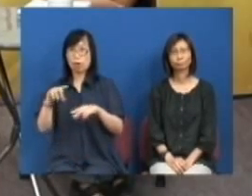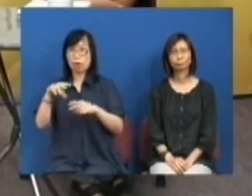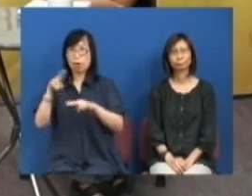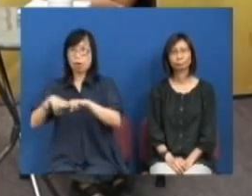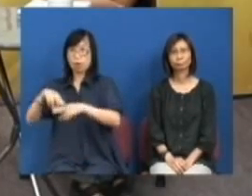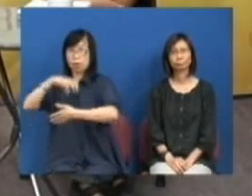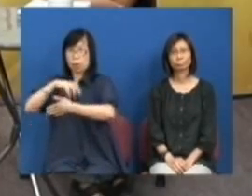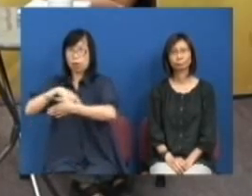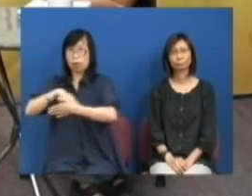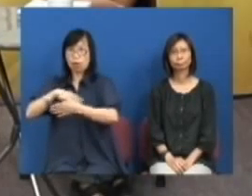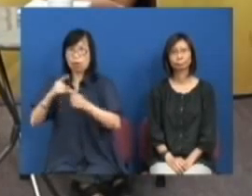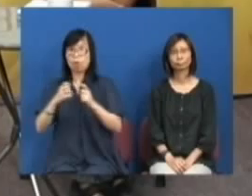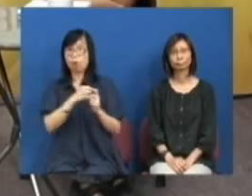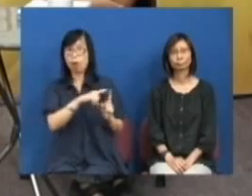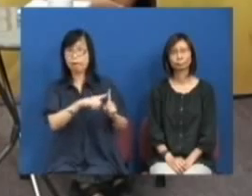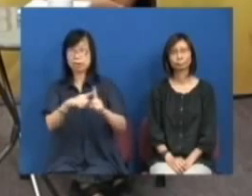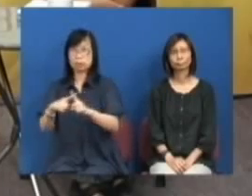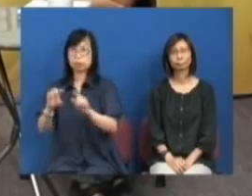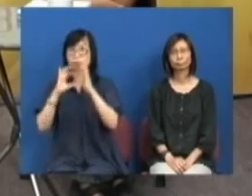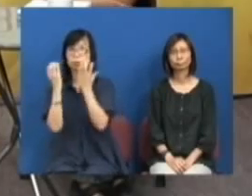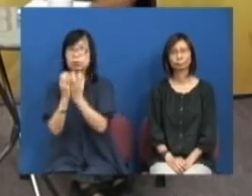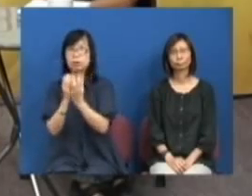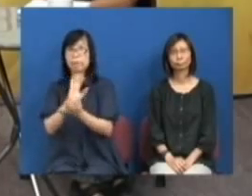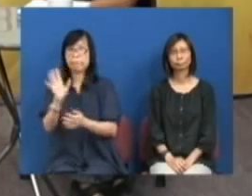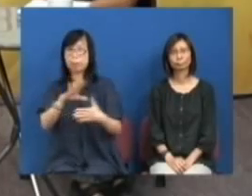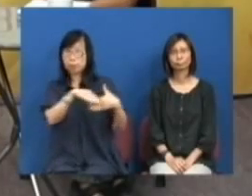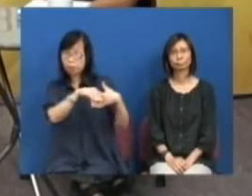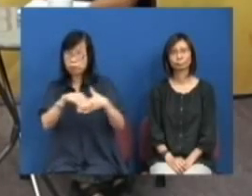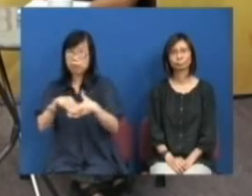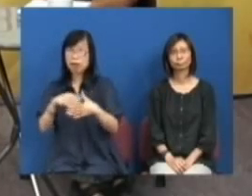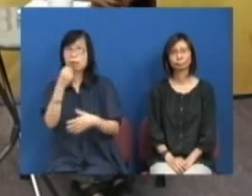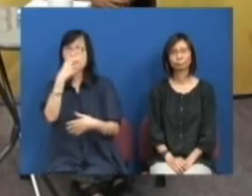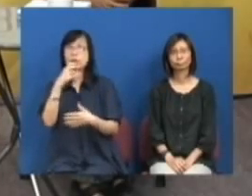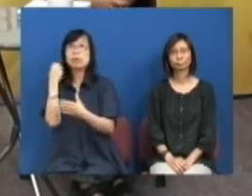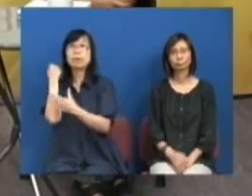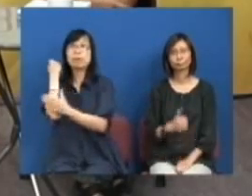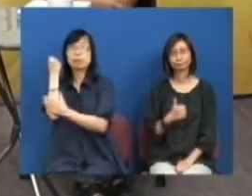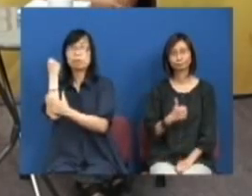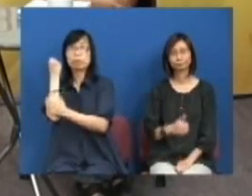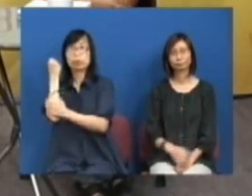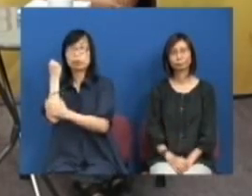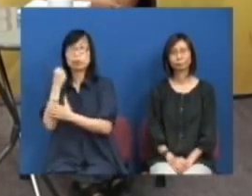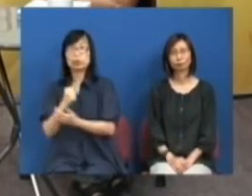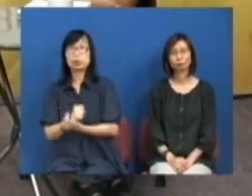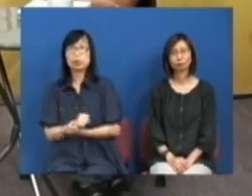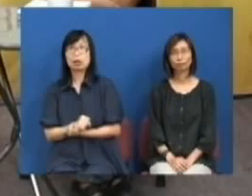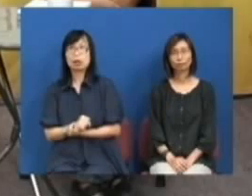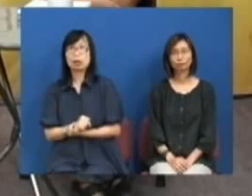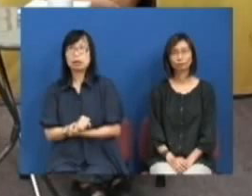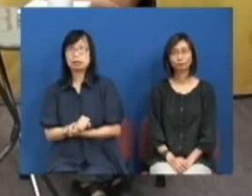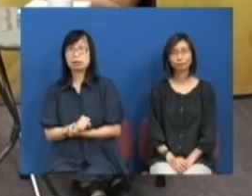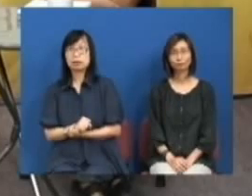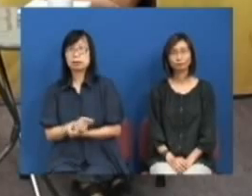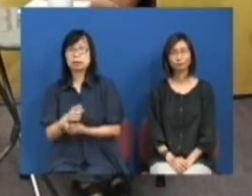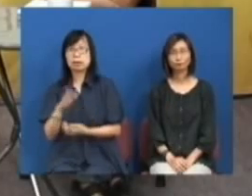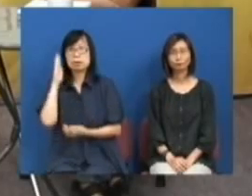團體，你唔去領導香港人去反對呢條咁嘅惡法嘅時候，